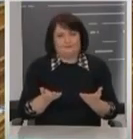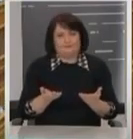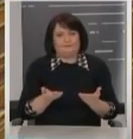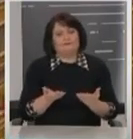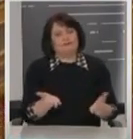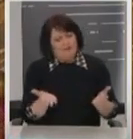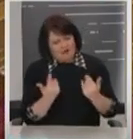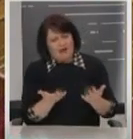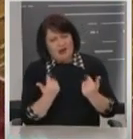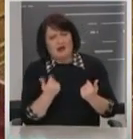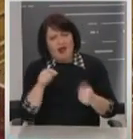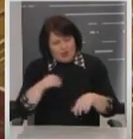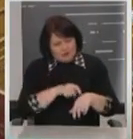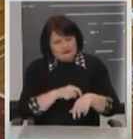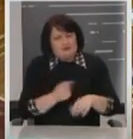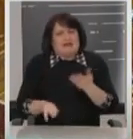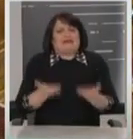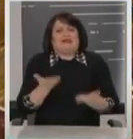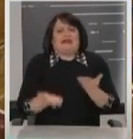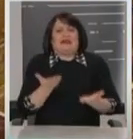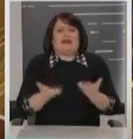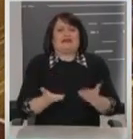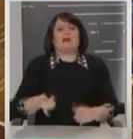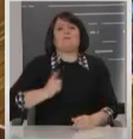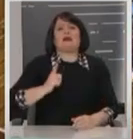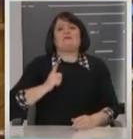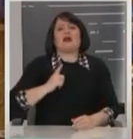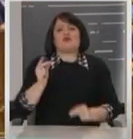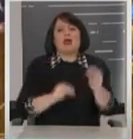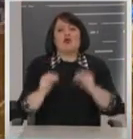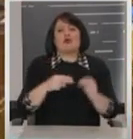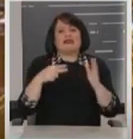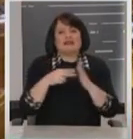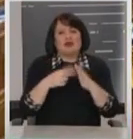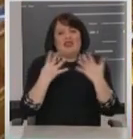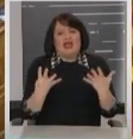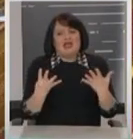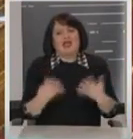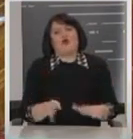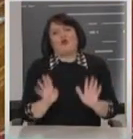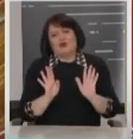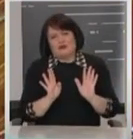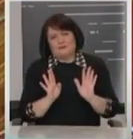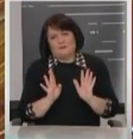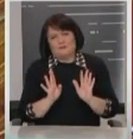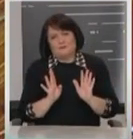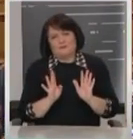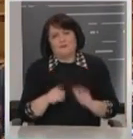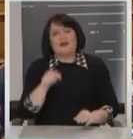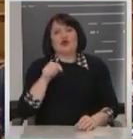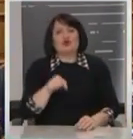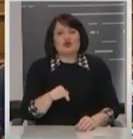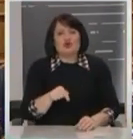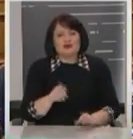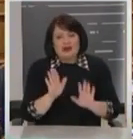ελάτε να συγκριθούμε από τώρα, αν θέλετε. Να μην περιμένουμε το 19 που θα γίνουν οι εκλογές, γιατί τότε η σύγκριση, αφήστε